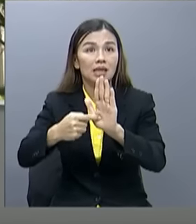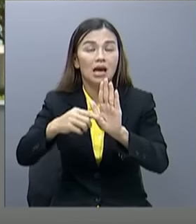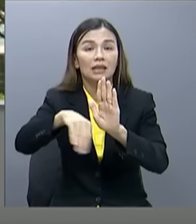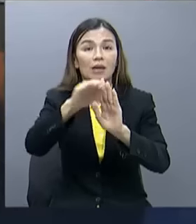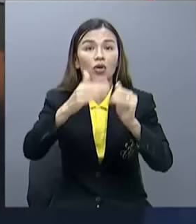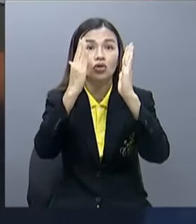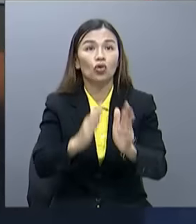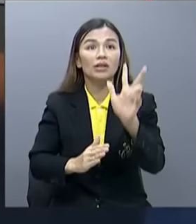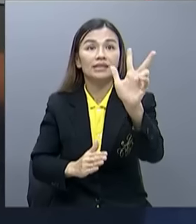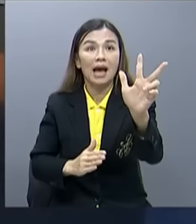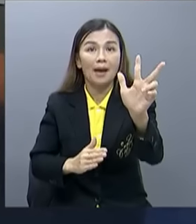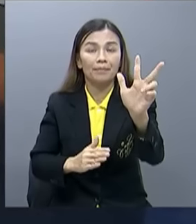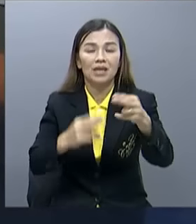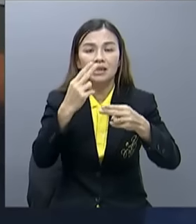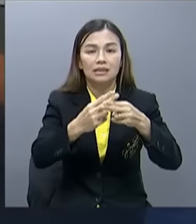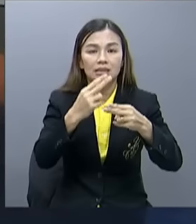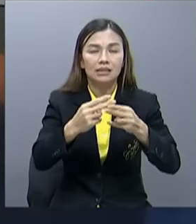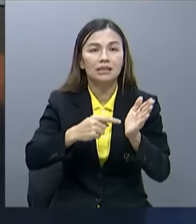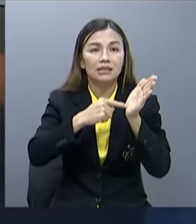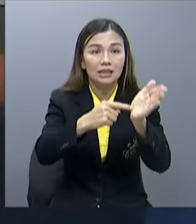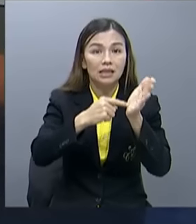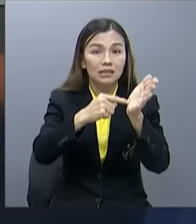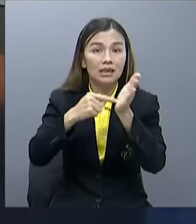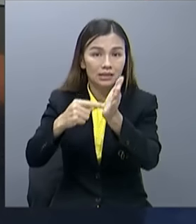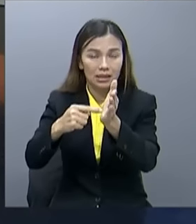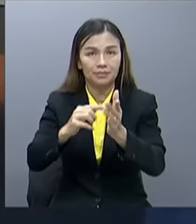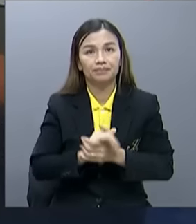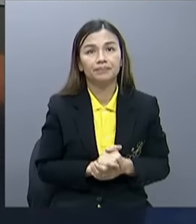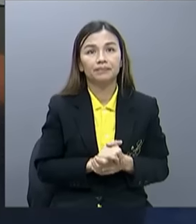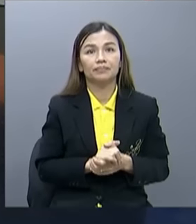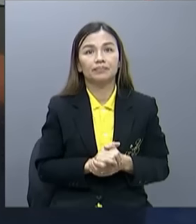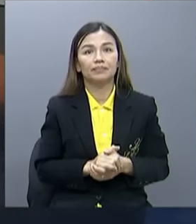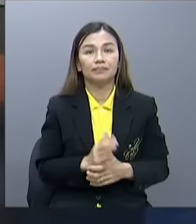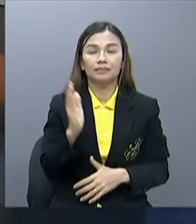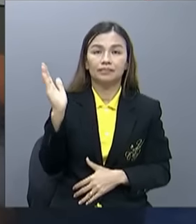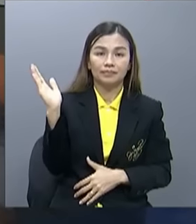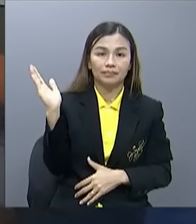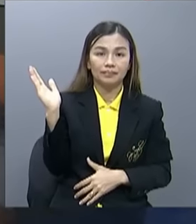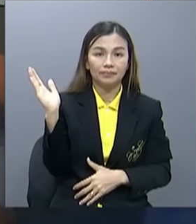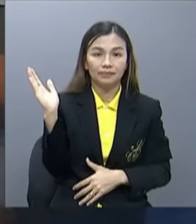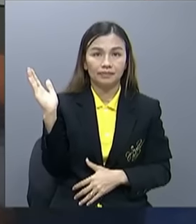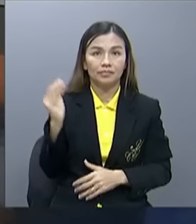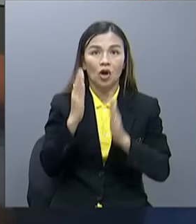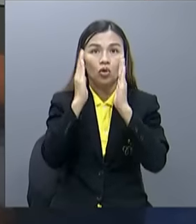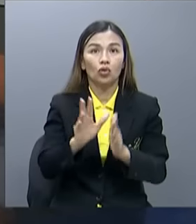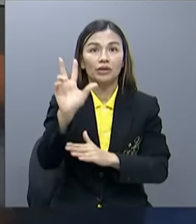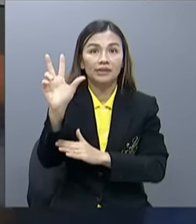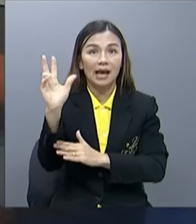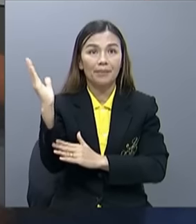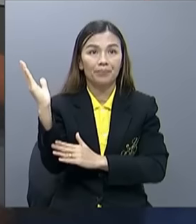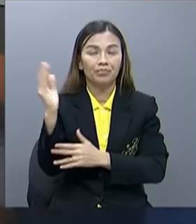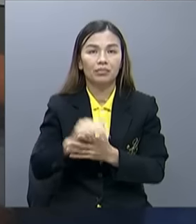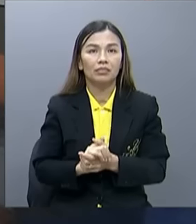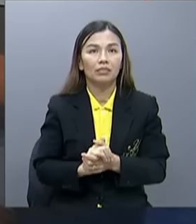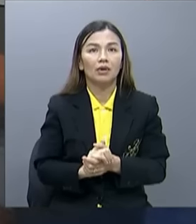ดตที่มีการเสนอชื่อกันมานะคะแต่ทีนี้ค่ะใน3แคนดิเดตอย่างที่ดิฉันบอกนะคะว่ามีที่มาแตกต่